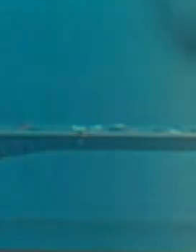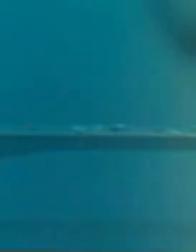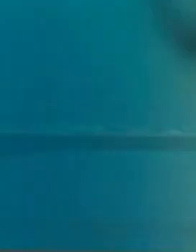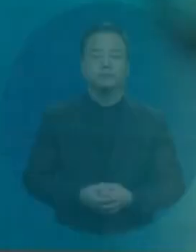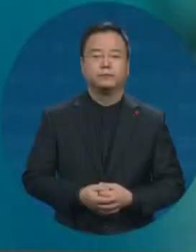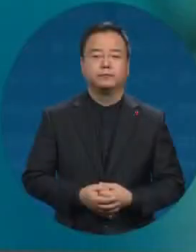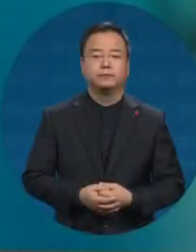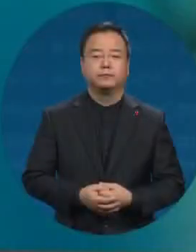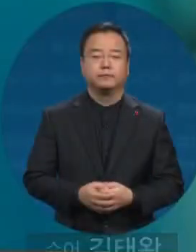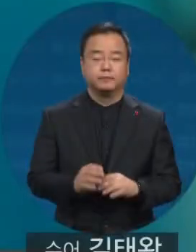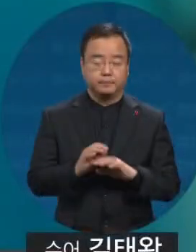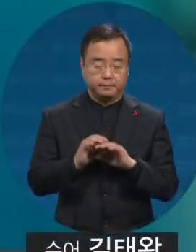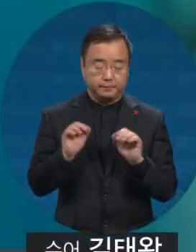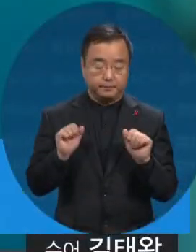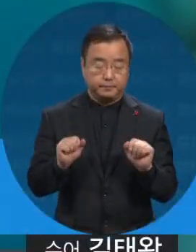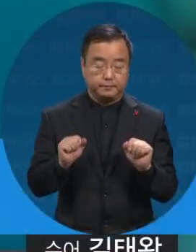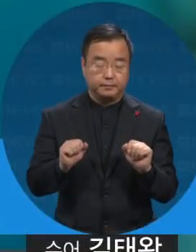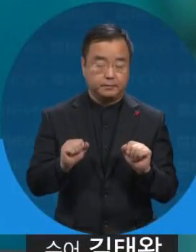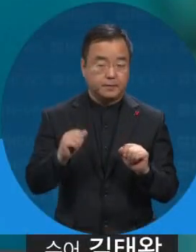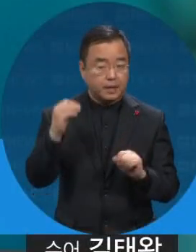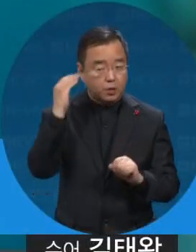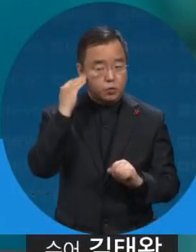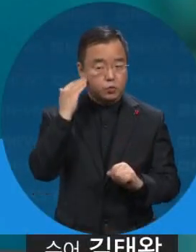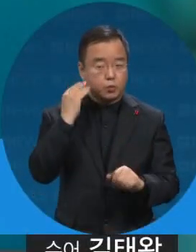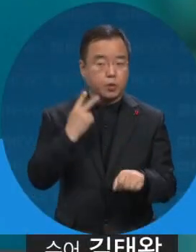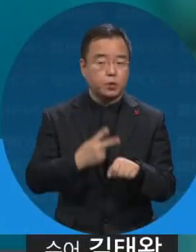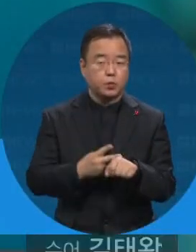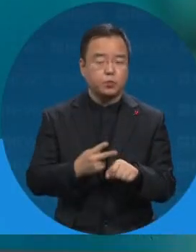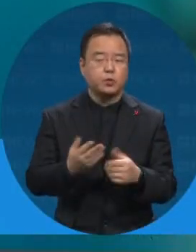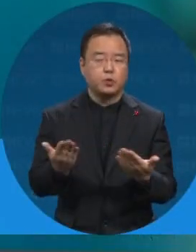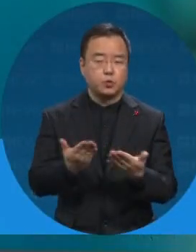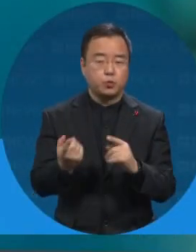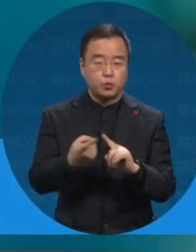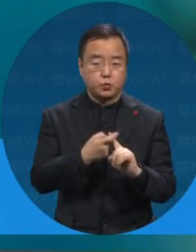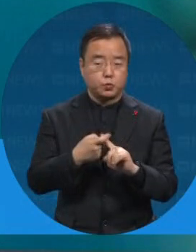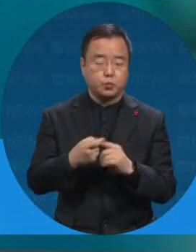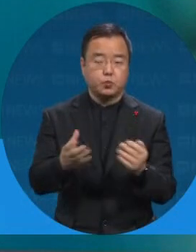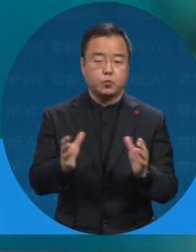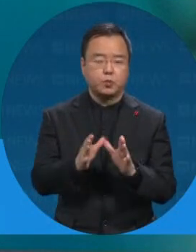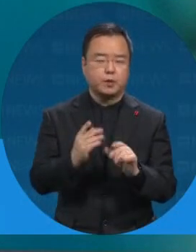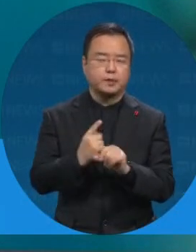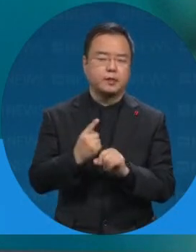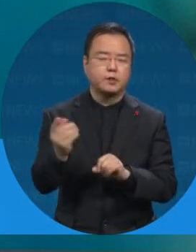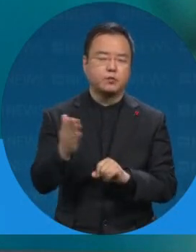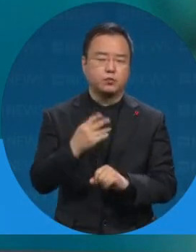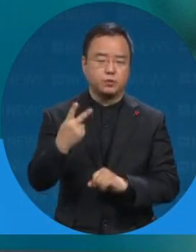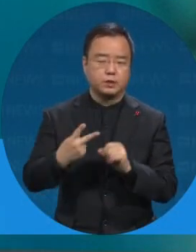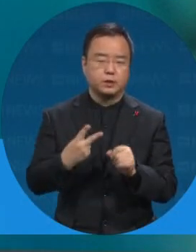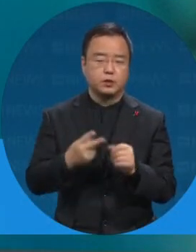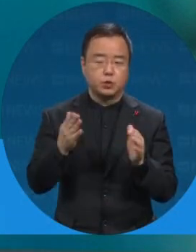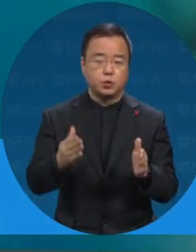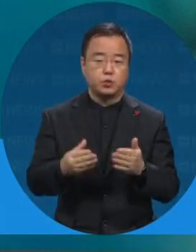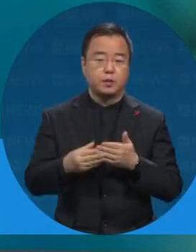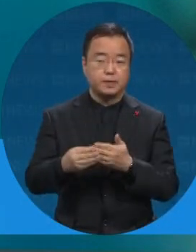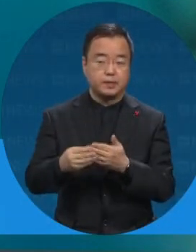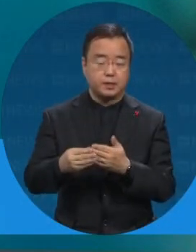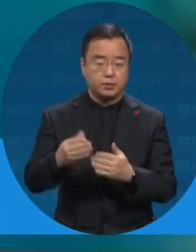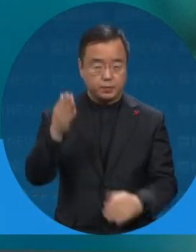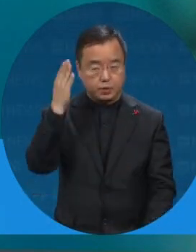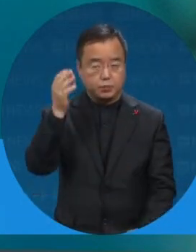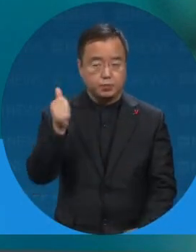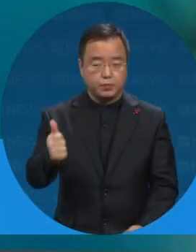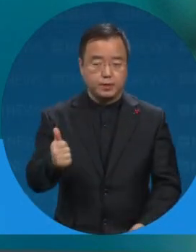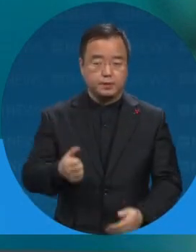우리나라의 대표적인 교사 노동조합이죠 전국 교직원 노동조합을 내년부터 2년 동안 이끌어갈 수장이